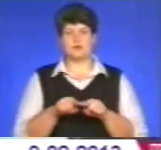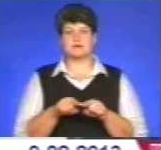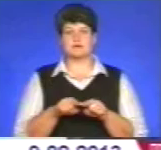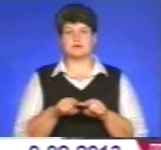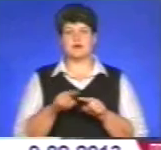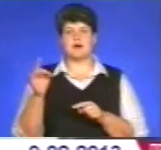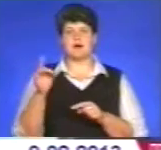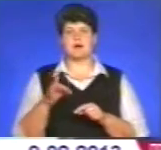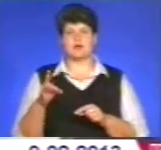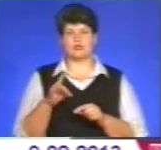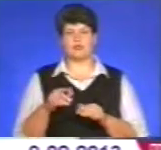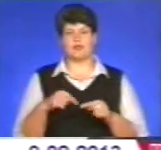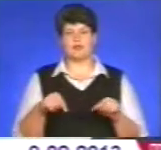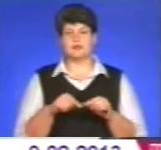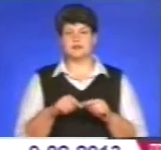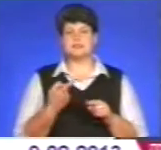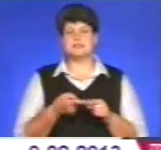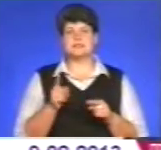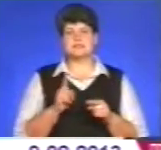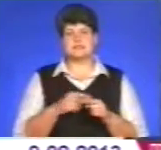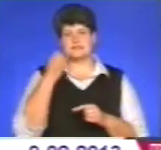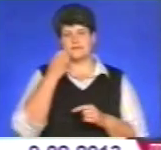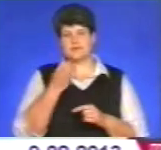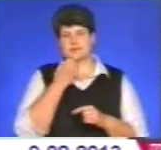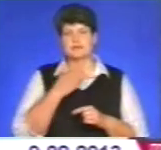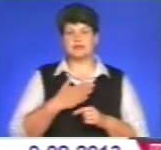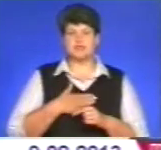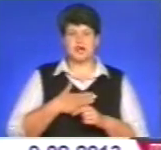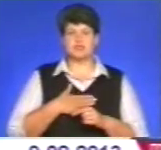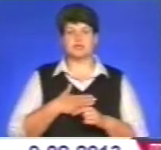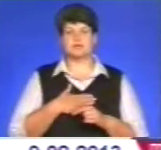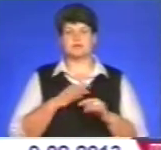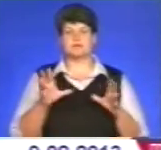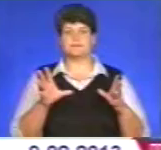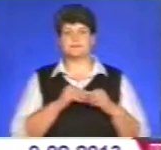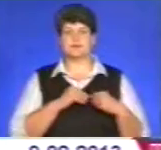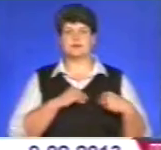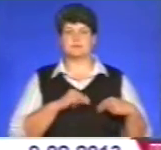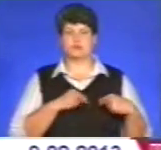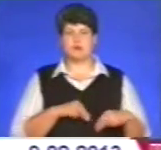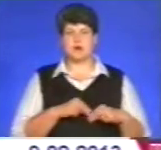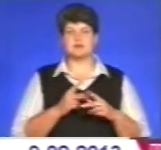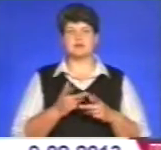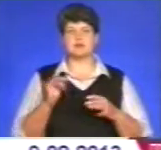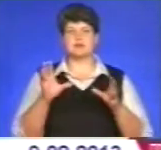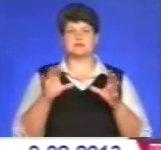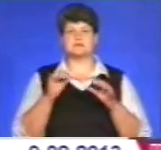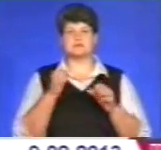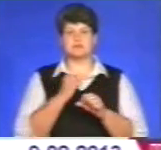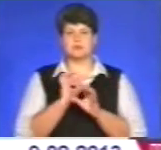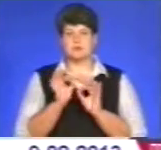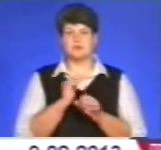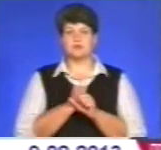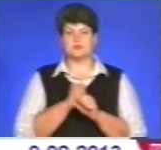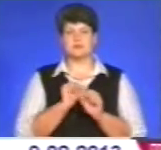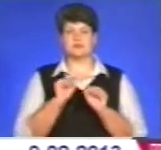органів районної ланки. Саме завдяки нашій дієвій співпраці та злагодженій роботі ми змогли